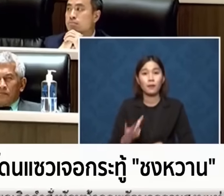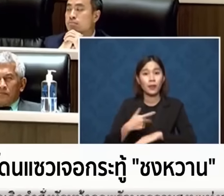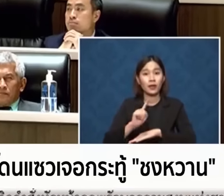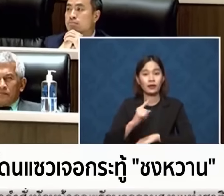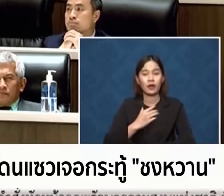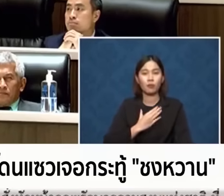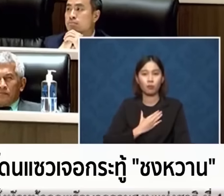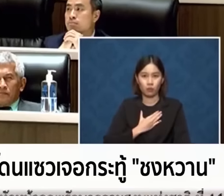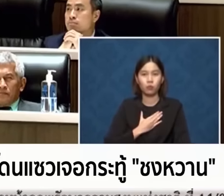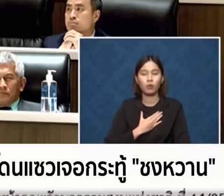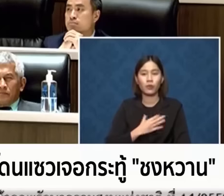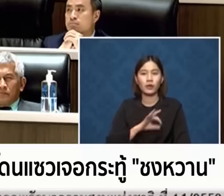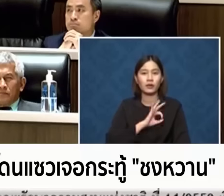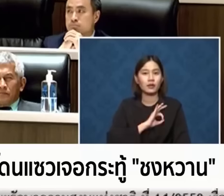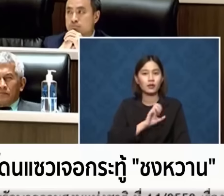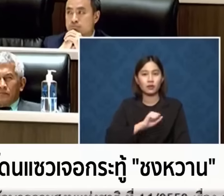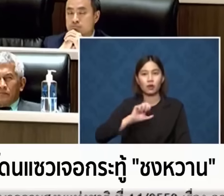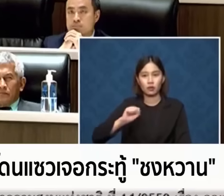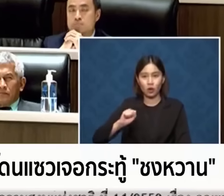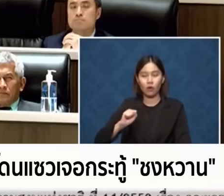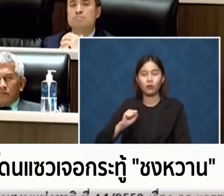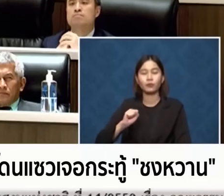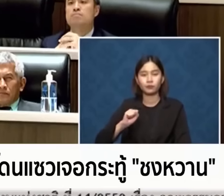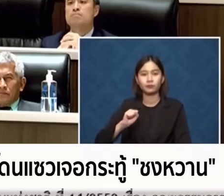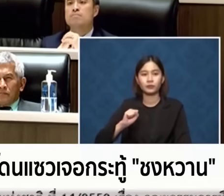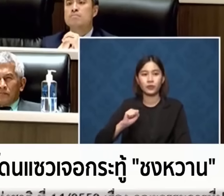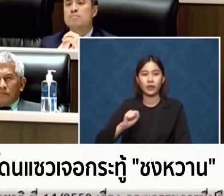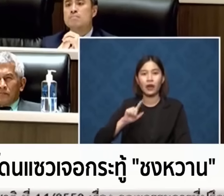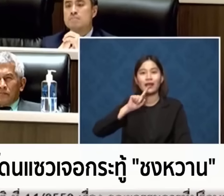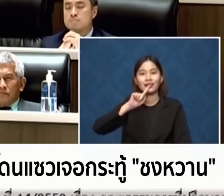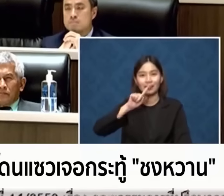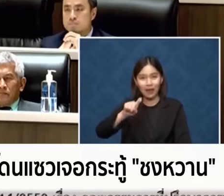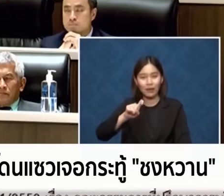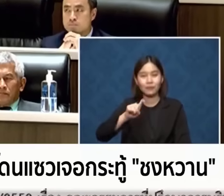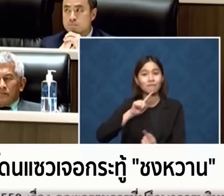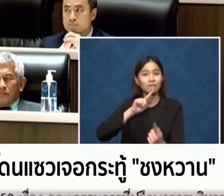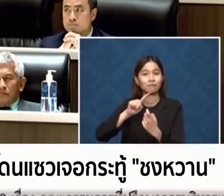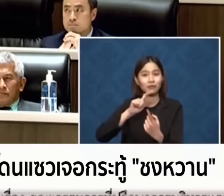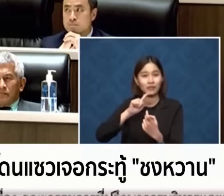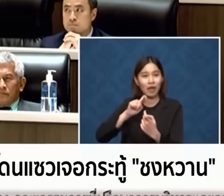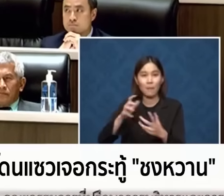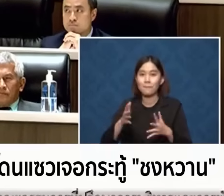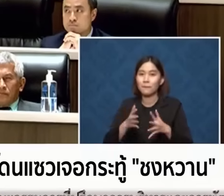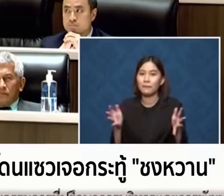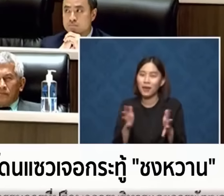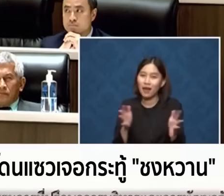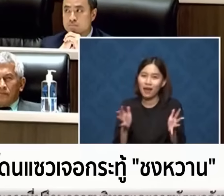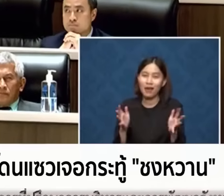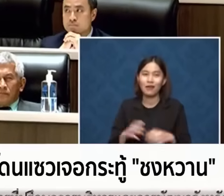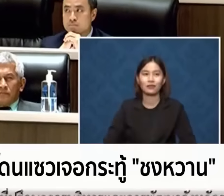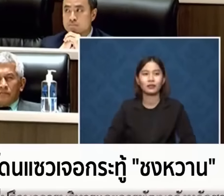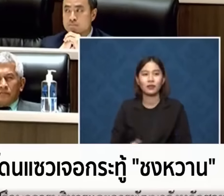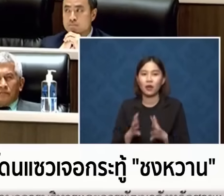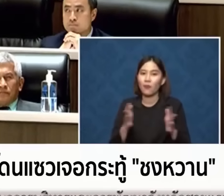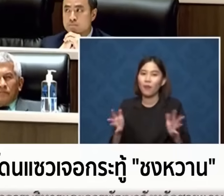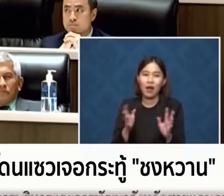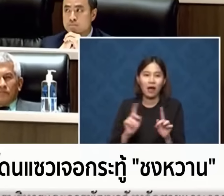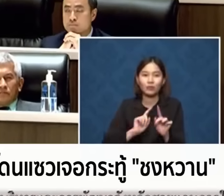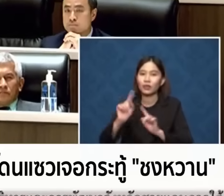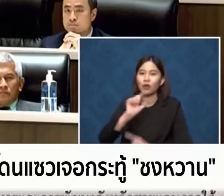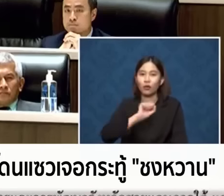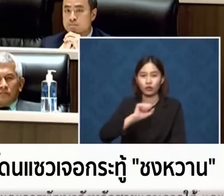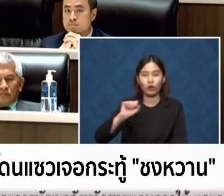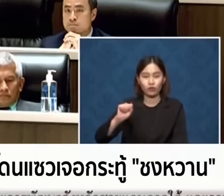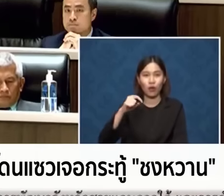ขอถามคำถามแรกแต่วันนี้จะไม่ถามว่าท่านนายกใส่ถุงเท้าสีอะไรนะเพราะว่าโซเชียลคงให้ความสนใจเรื่องถุงเท้าของท่านคือคุณ